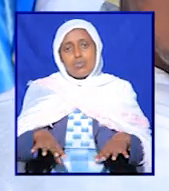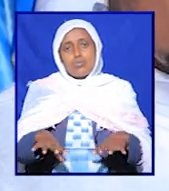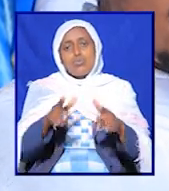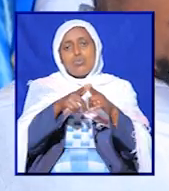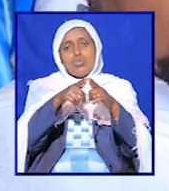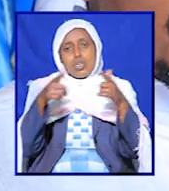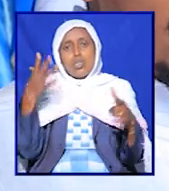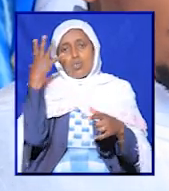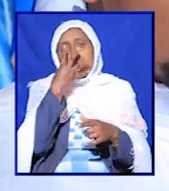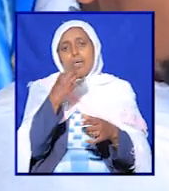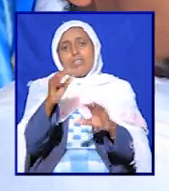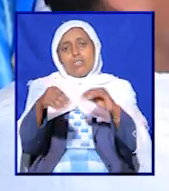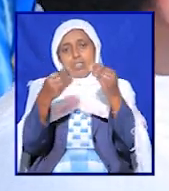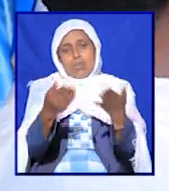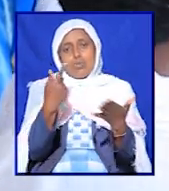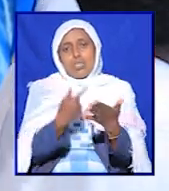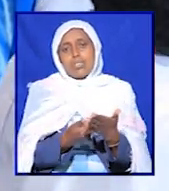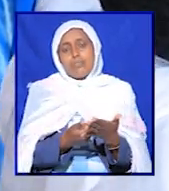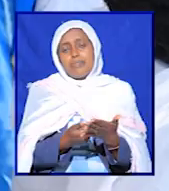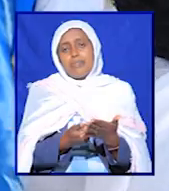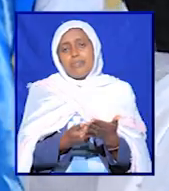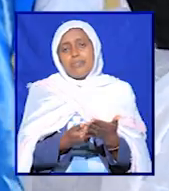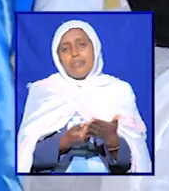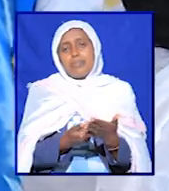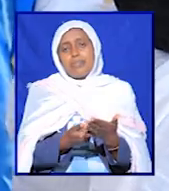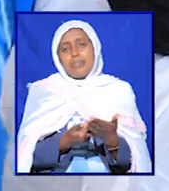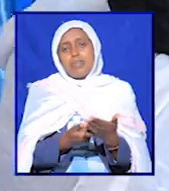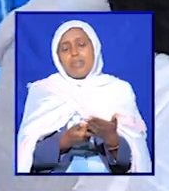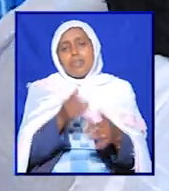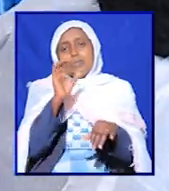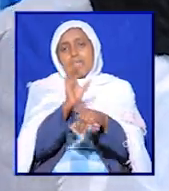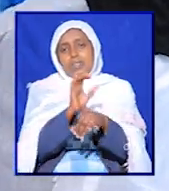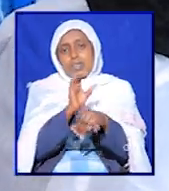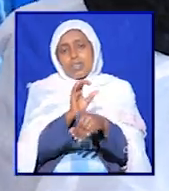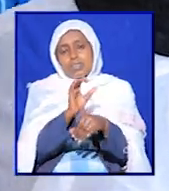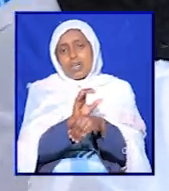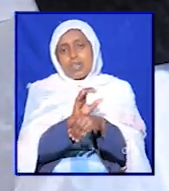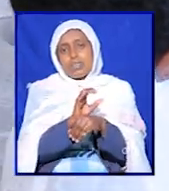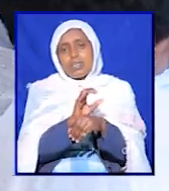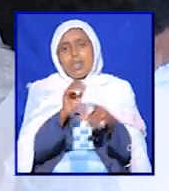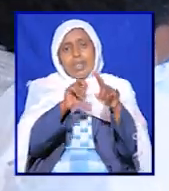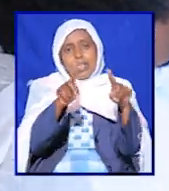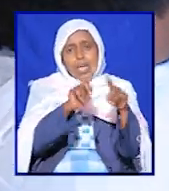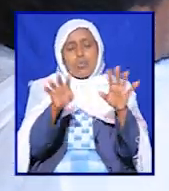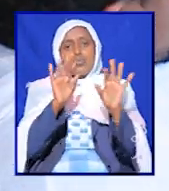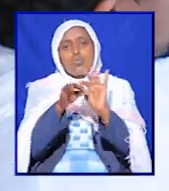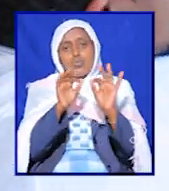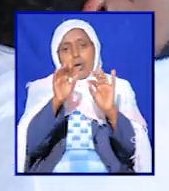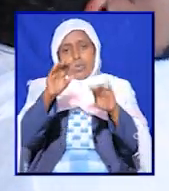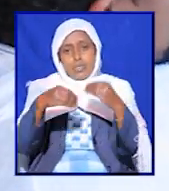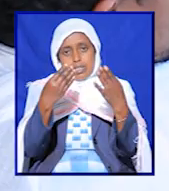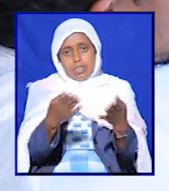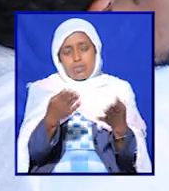ለልብሶቹ ትልቁ ቤት ይሰጣሉ። ከዛም እንደ ቤተክርስቲያን እንግዲህ የተለያየ